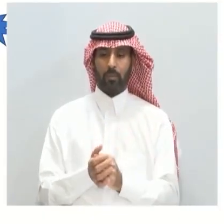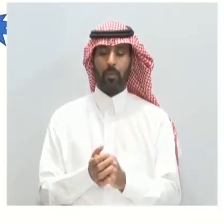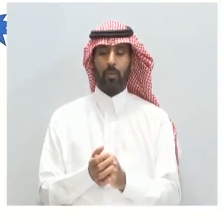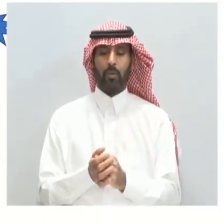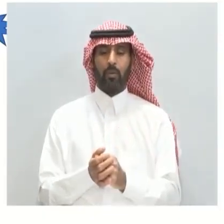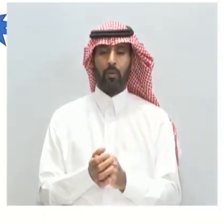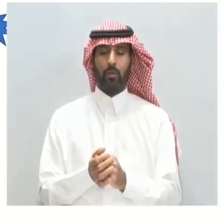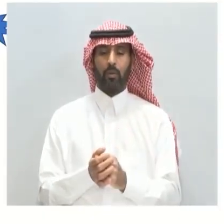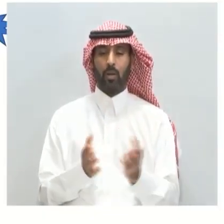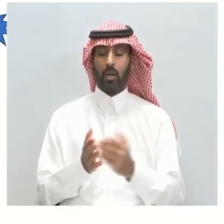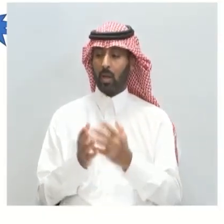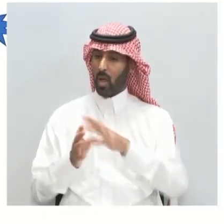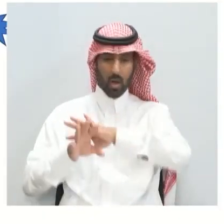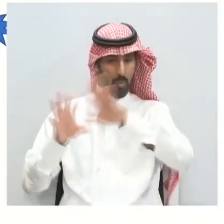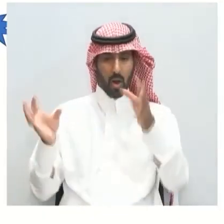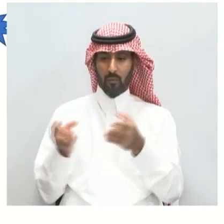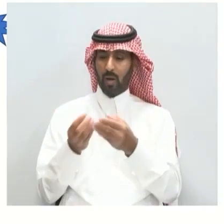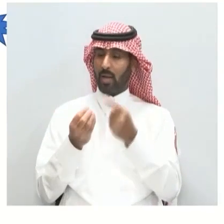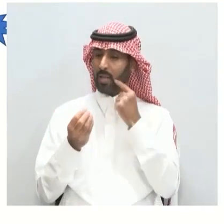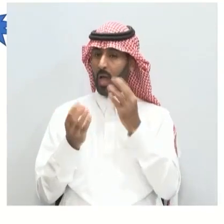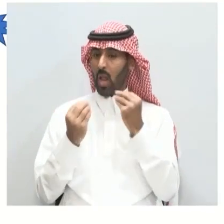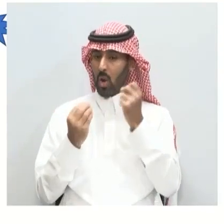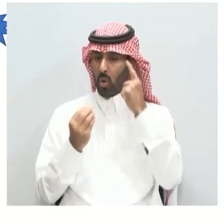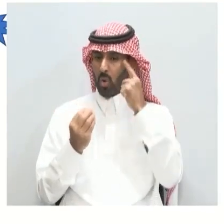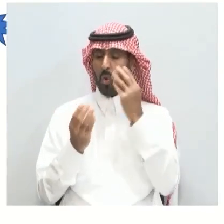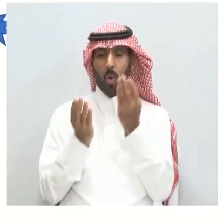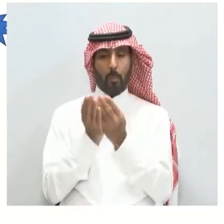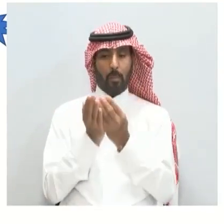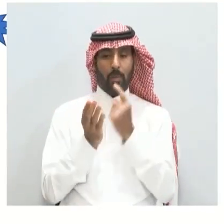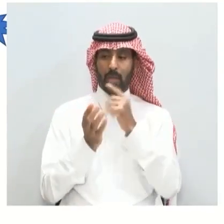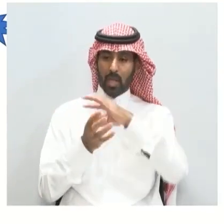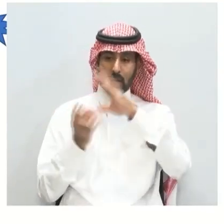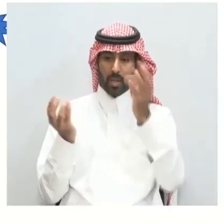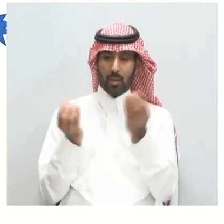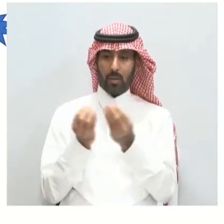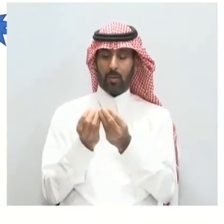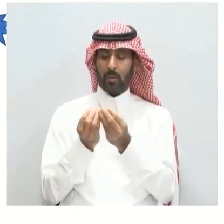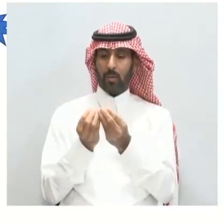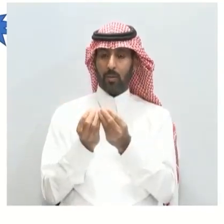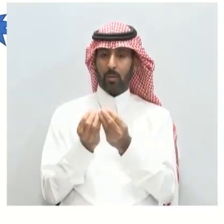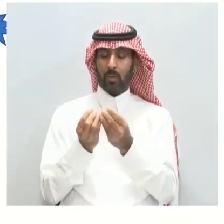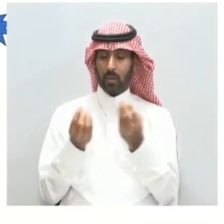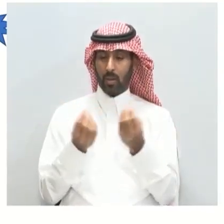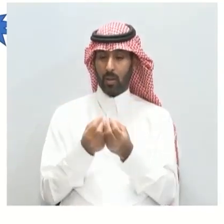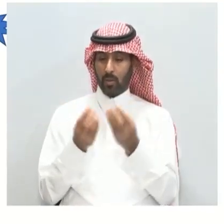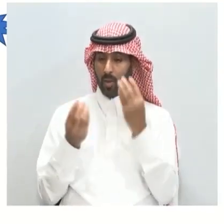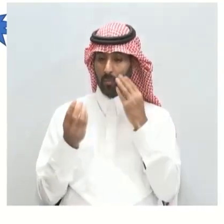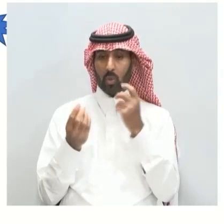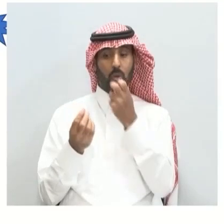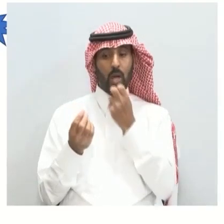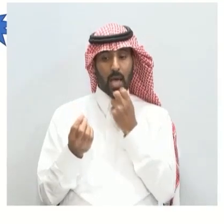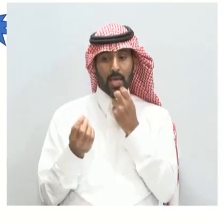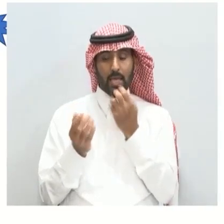صواب الالمام بالعلوم المتعلقه هو اخر سؤال نطرحه اليكم الا الالمام بالعلوم المتعلقه بالقران